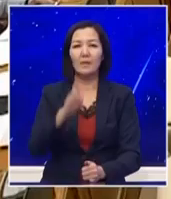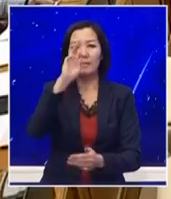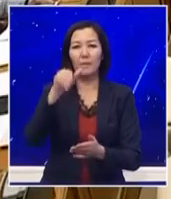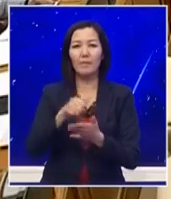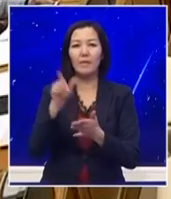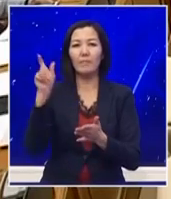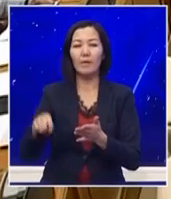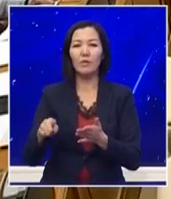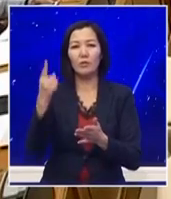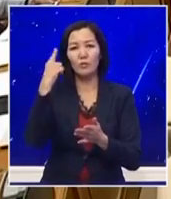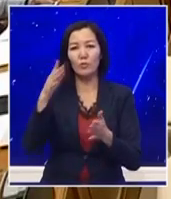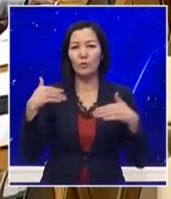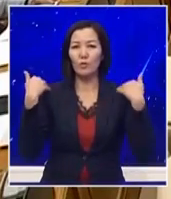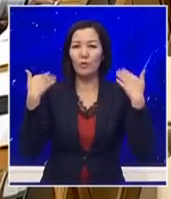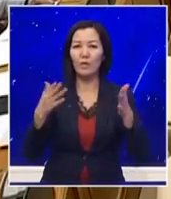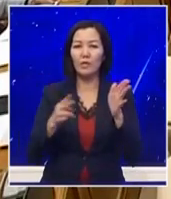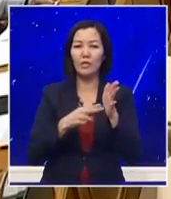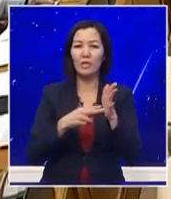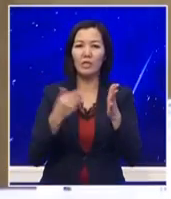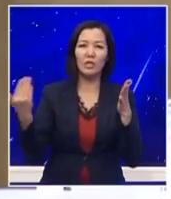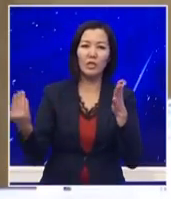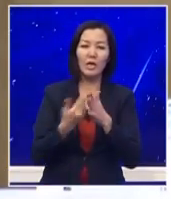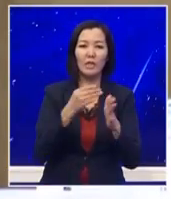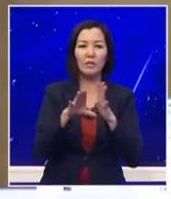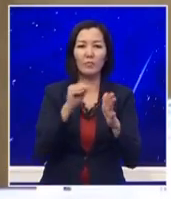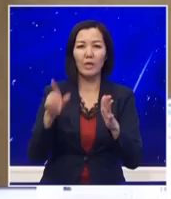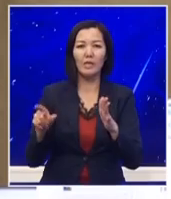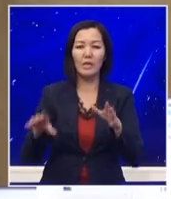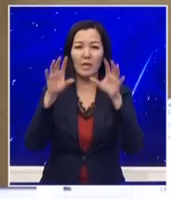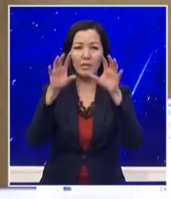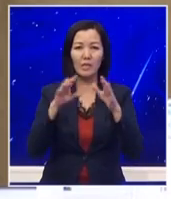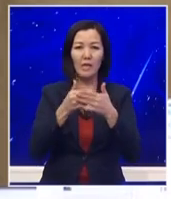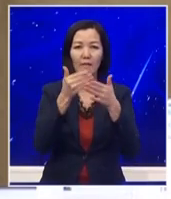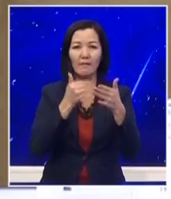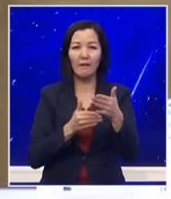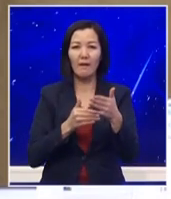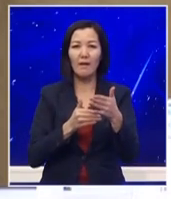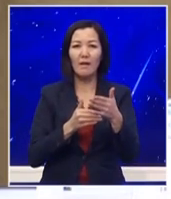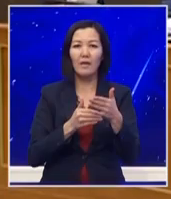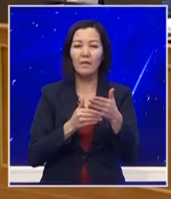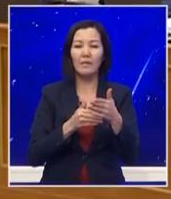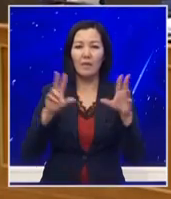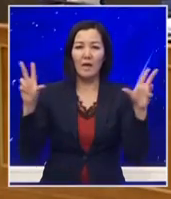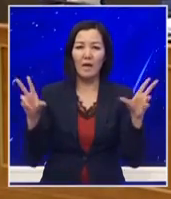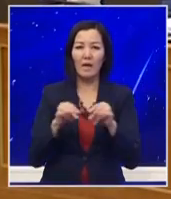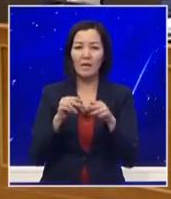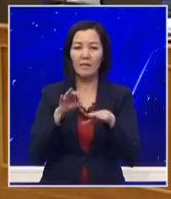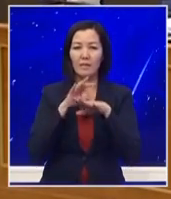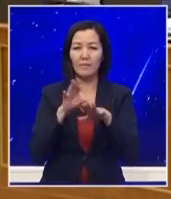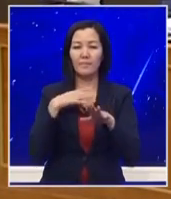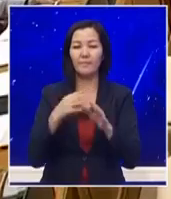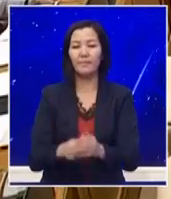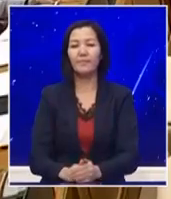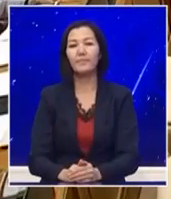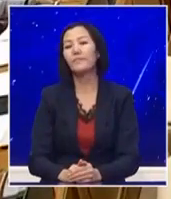Мемлекет басшысының үндеуінен кейін 7-ші сессиясының жаңа депутаттары конституцияның алдында және әріптестерінің алдында ант